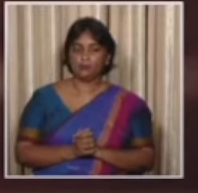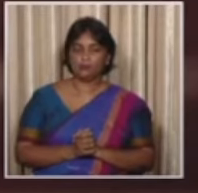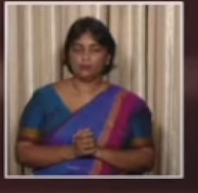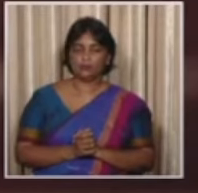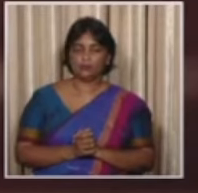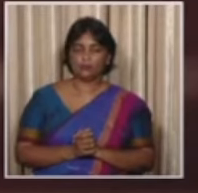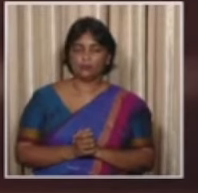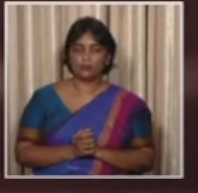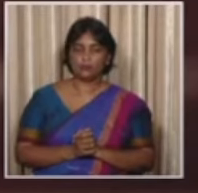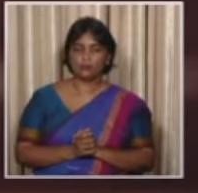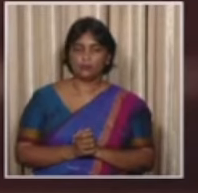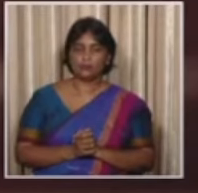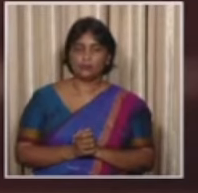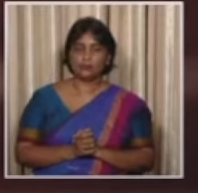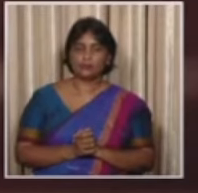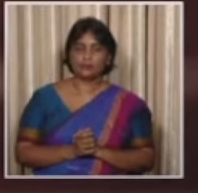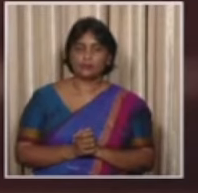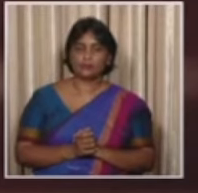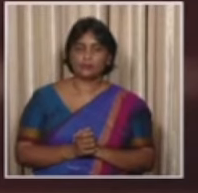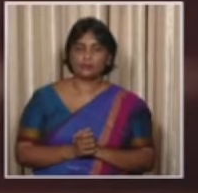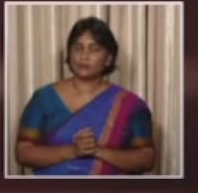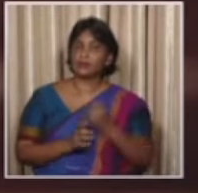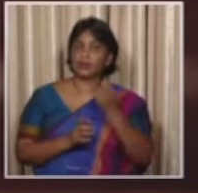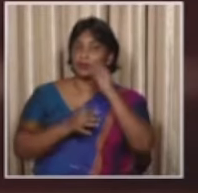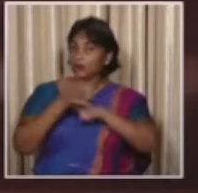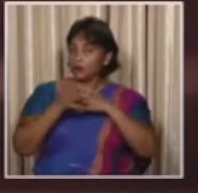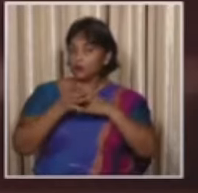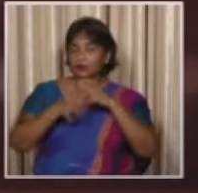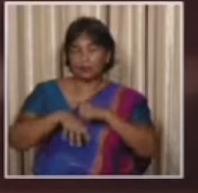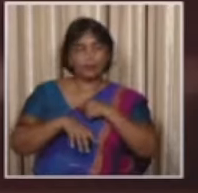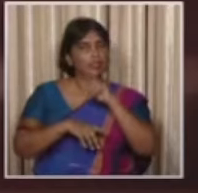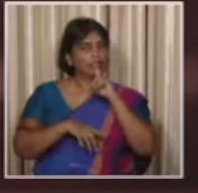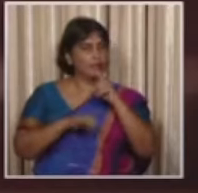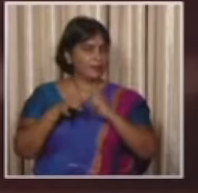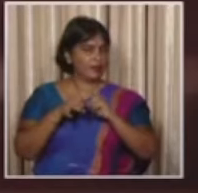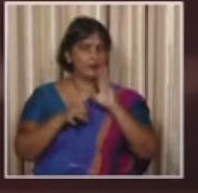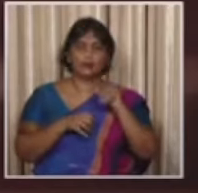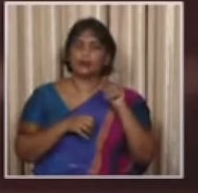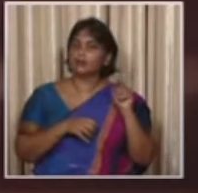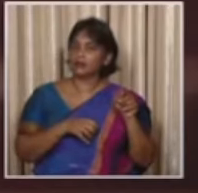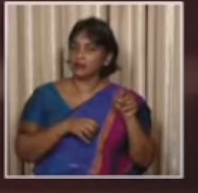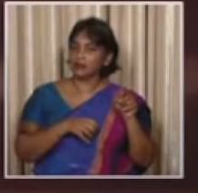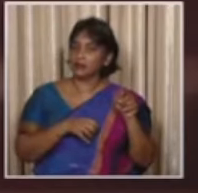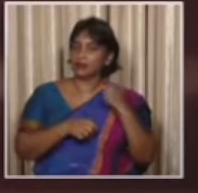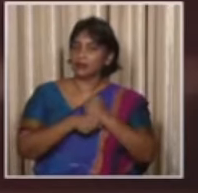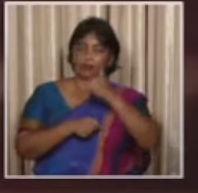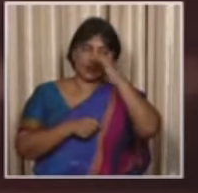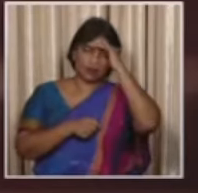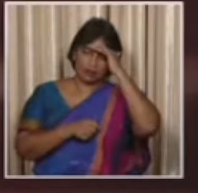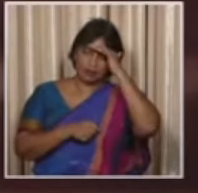මේක අයවැය කාර්ක සභාවේ අවස්ථාවේදීත් මතු කළ ප්‍රශ්නයක්. ඒක තමයි, දැන් රාජ්‍ය